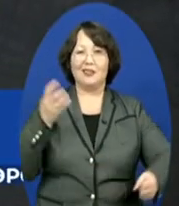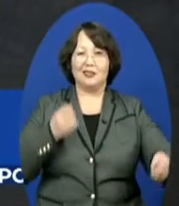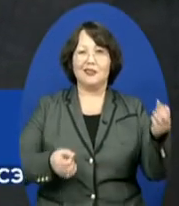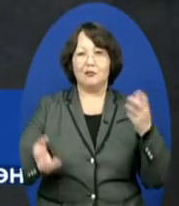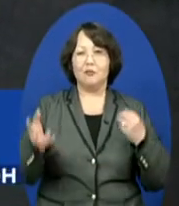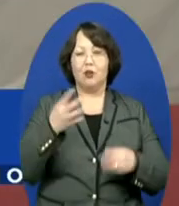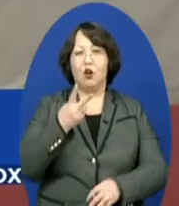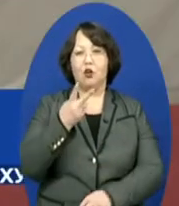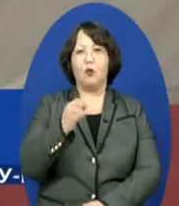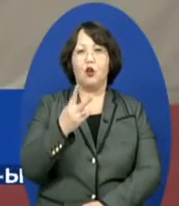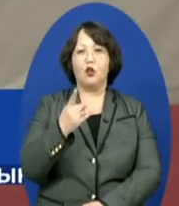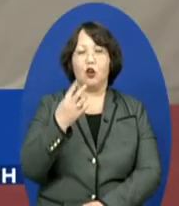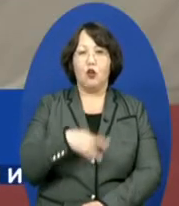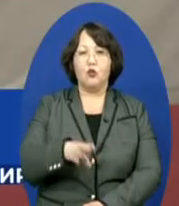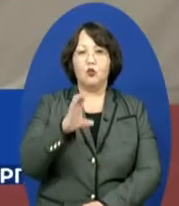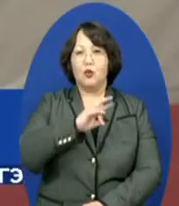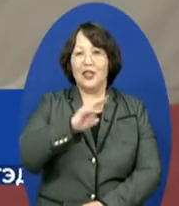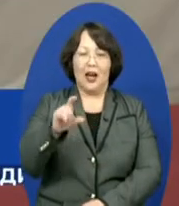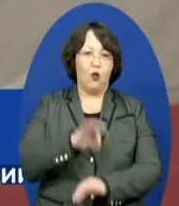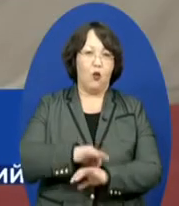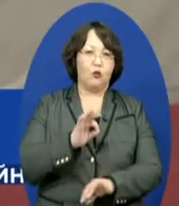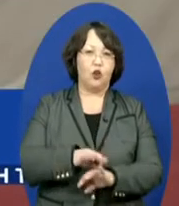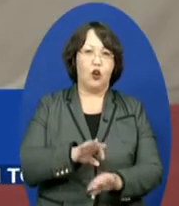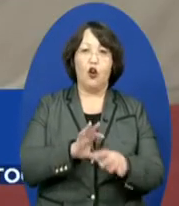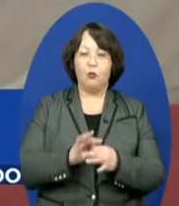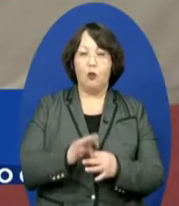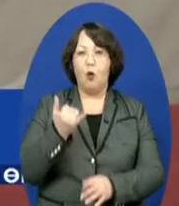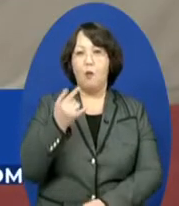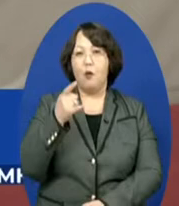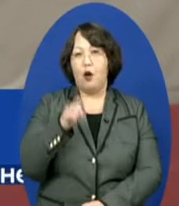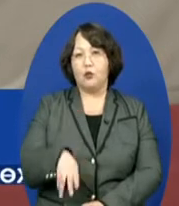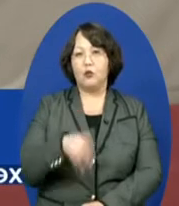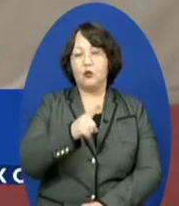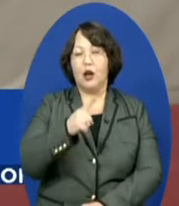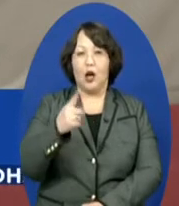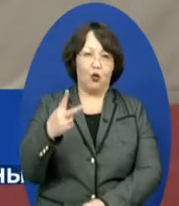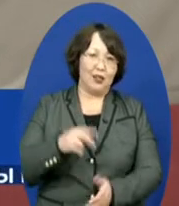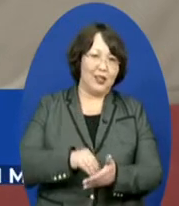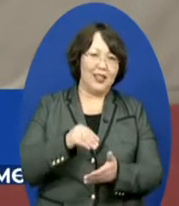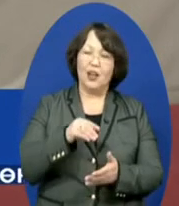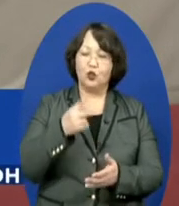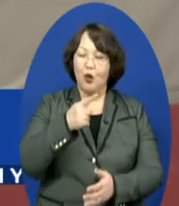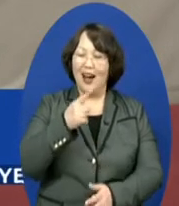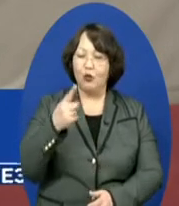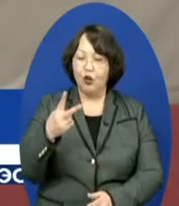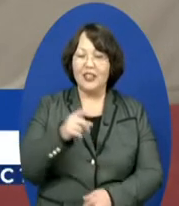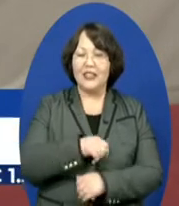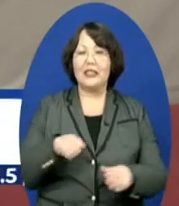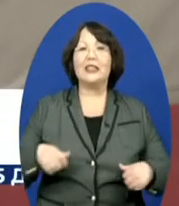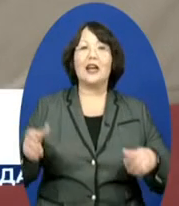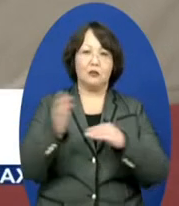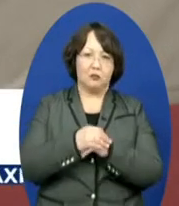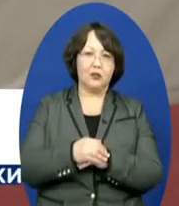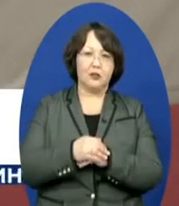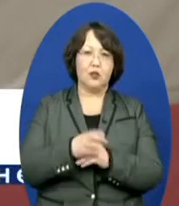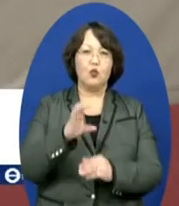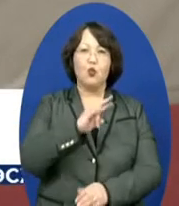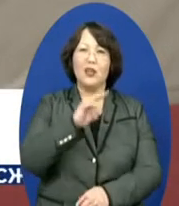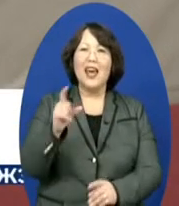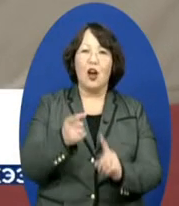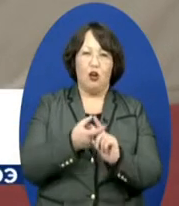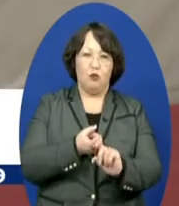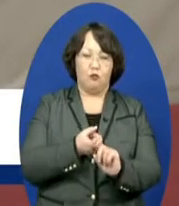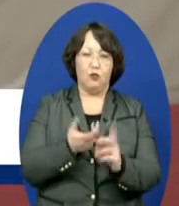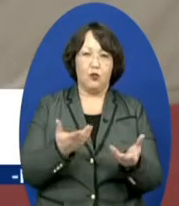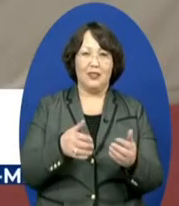2021 он гэхэд энэ сүрийгийн хүндрэлээр бол Улаанбаатар хотод 112 иргэн мөн нас орсон баг чишээд ийм байна. Тэгэхээр бид цааш цаашдаа